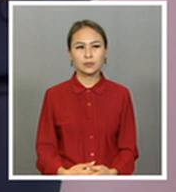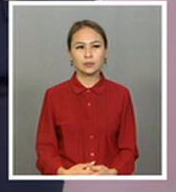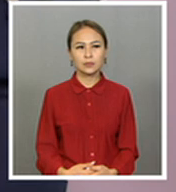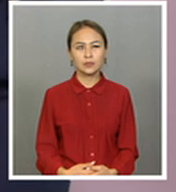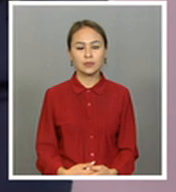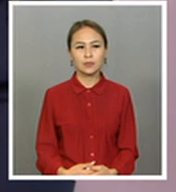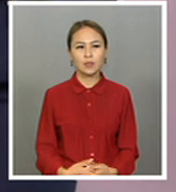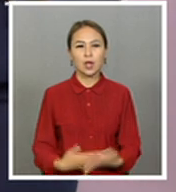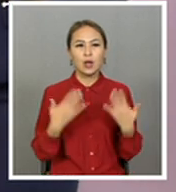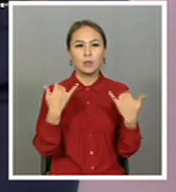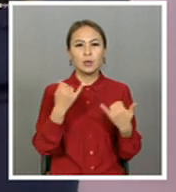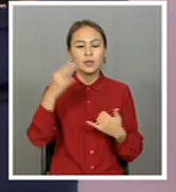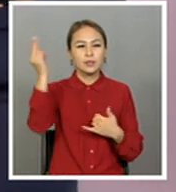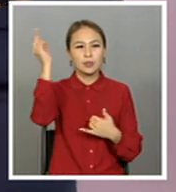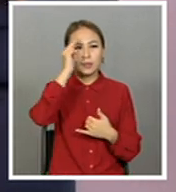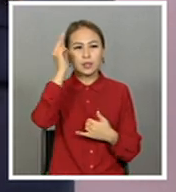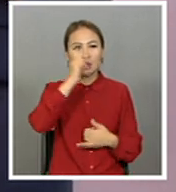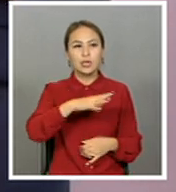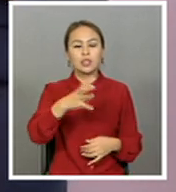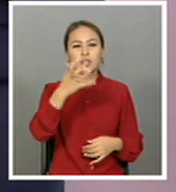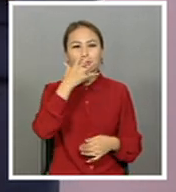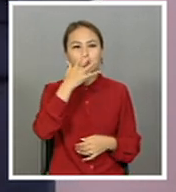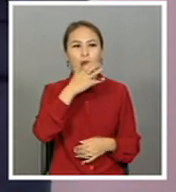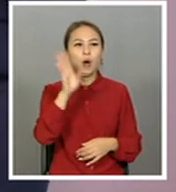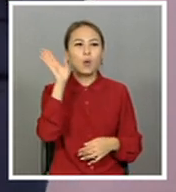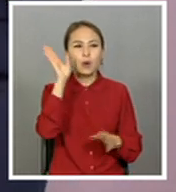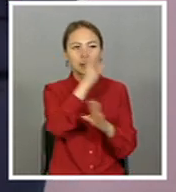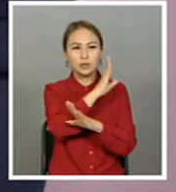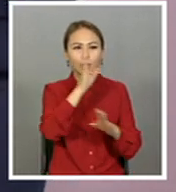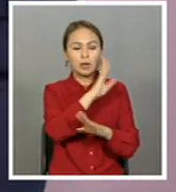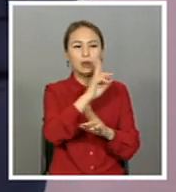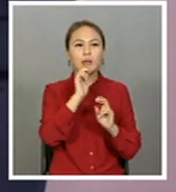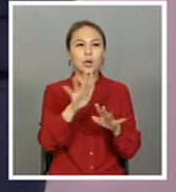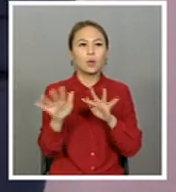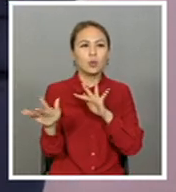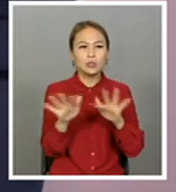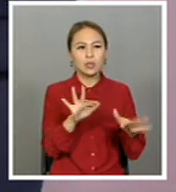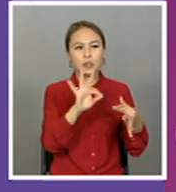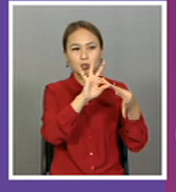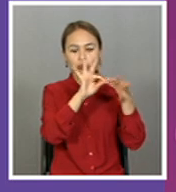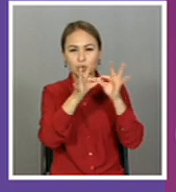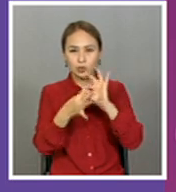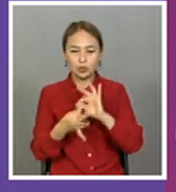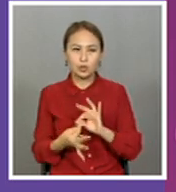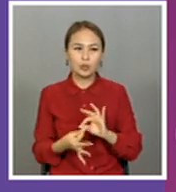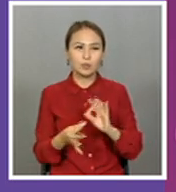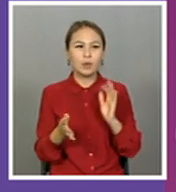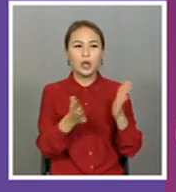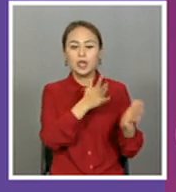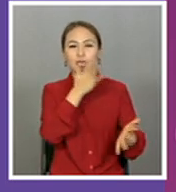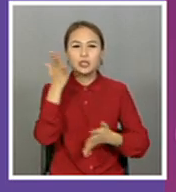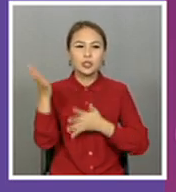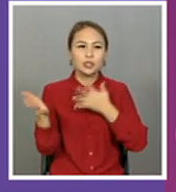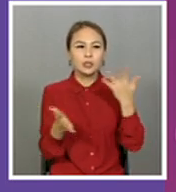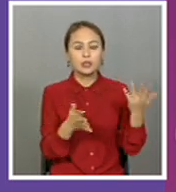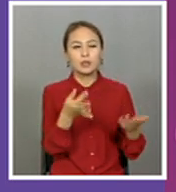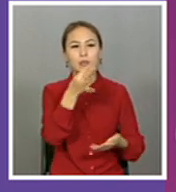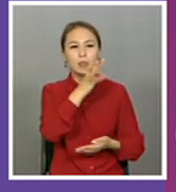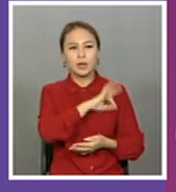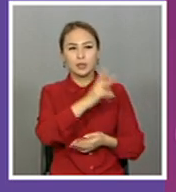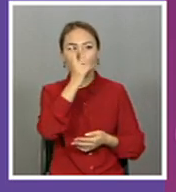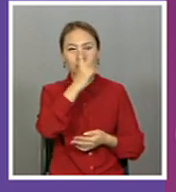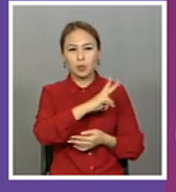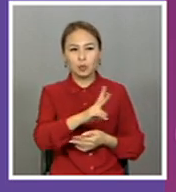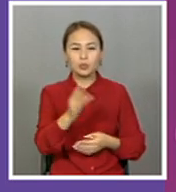қорытындылайық. Бүгінгі сабақта жылы ауаның қалай қозғалатынын түсініп,